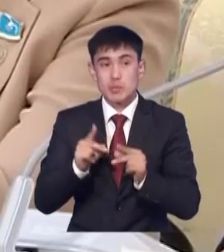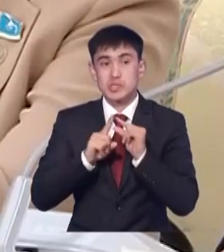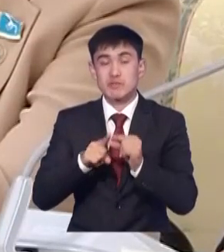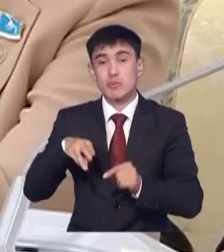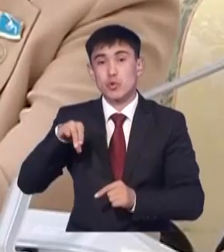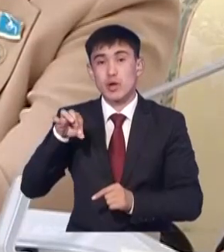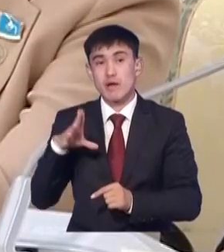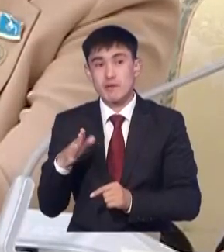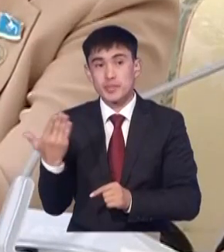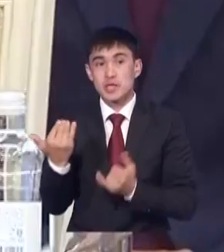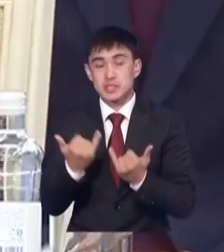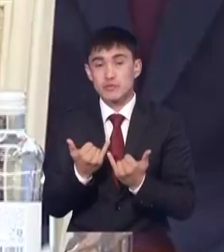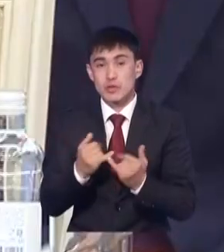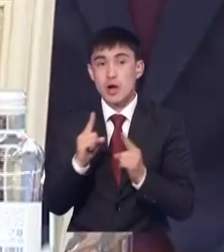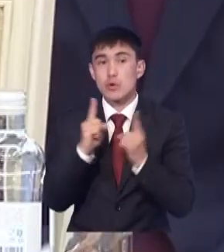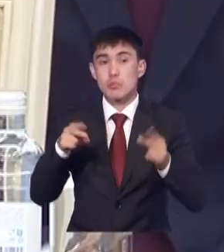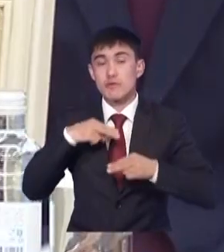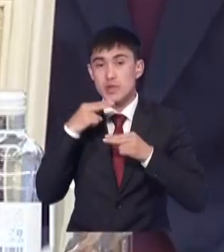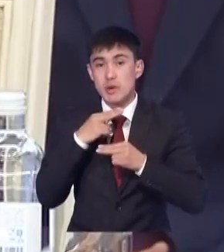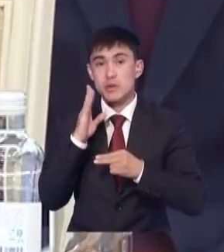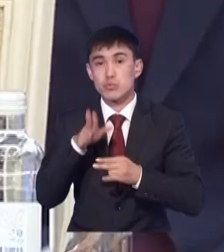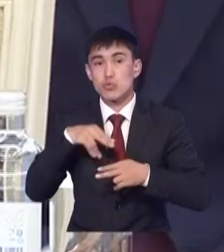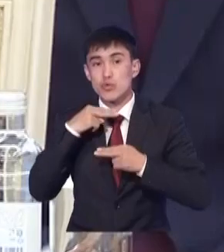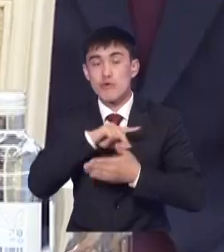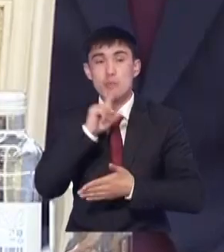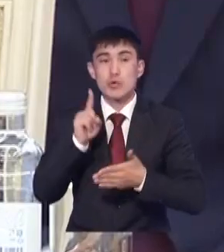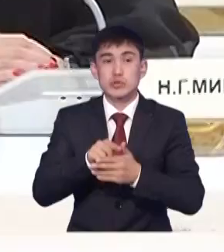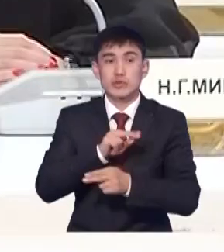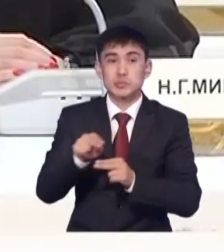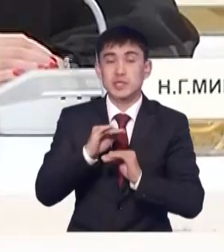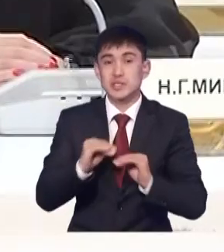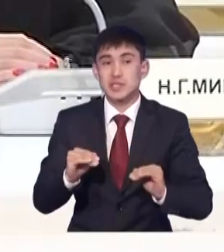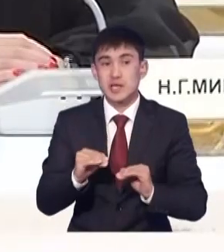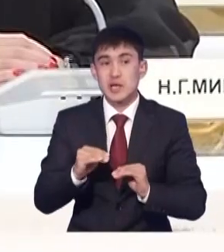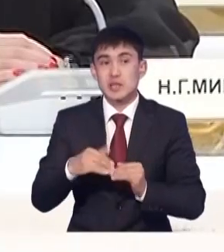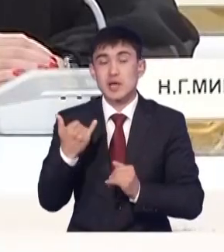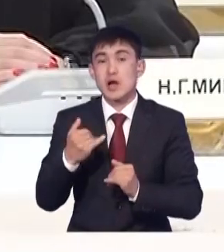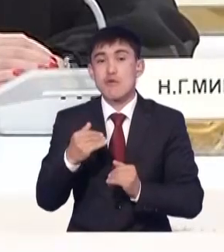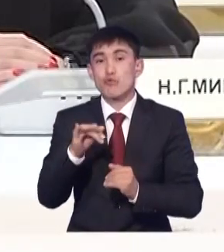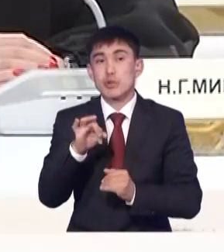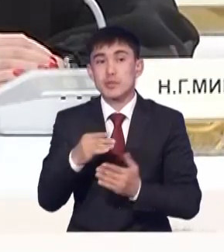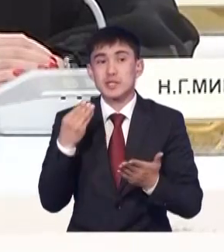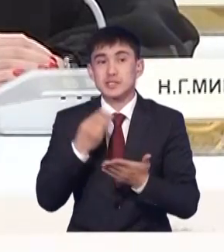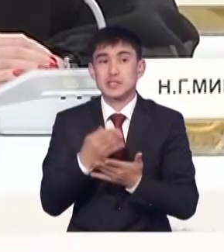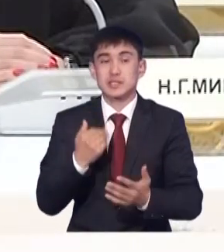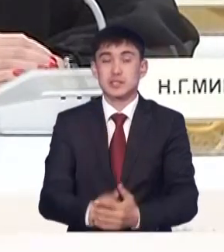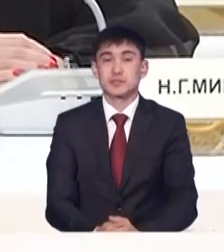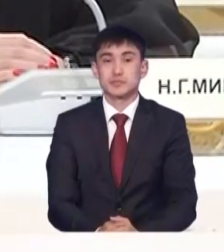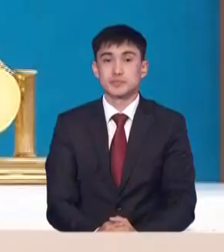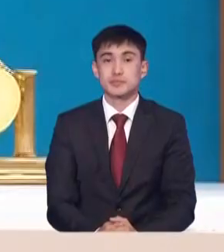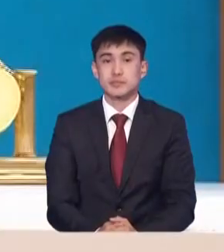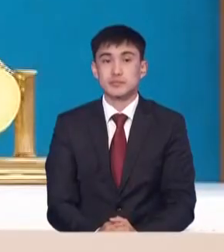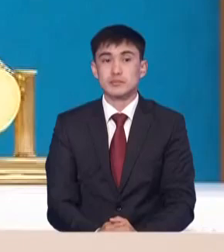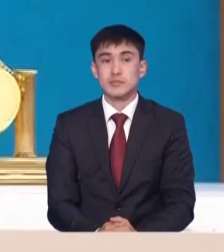Касым Жомарта Токаева, сегодня огромное внимание следует уделить вопросам воспитания детей на основе фундаментальных ценностей.